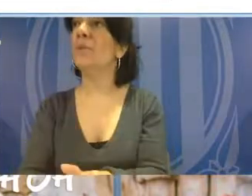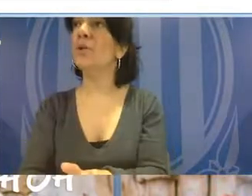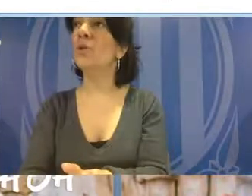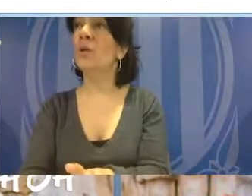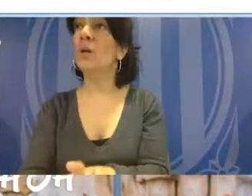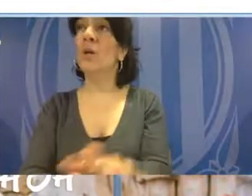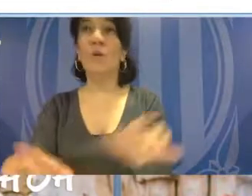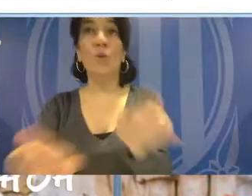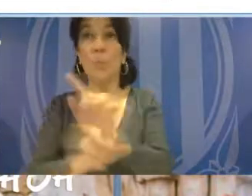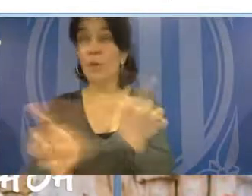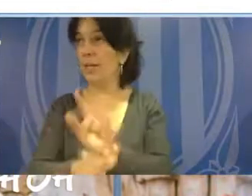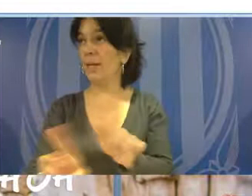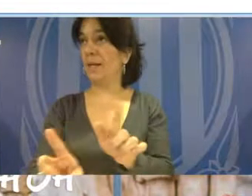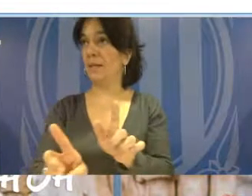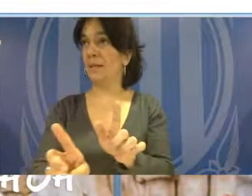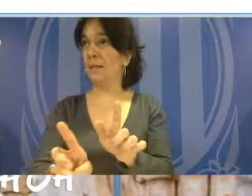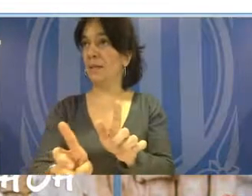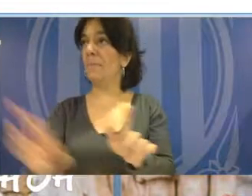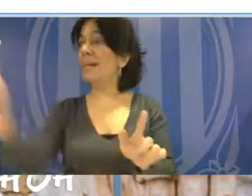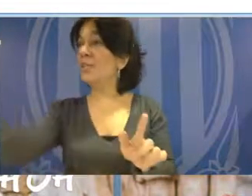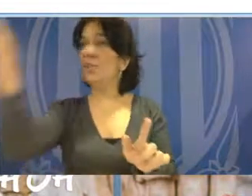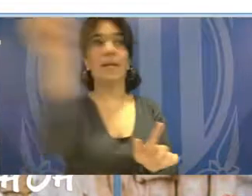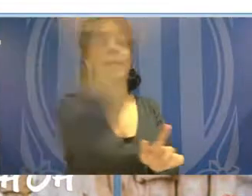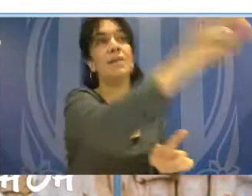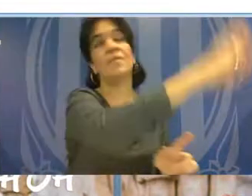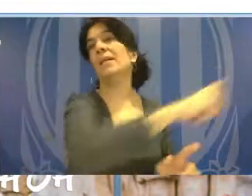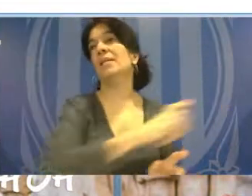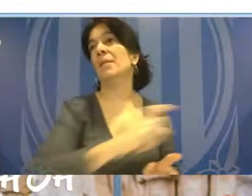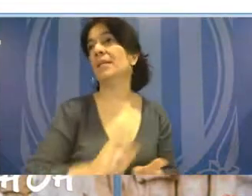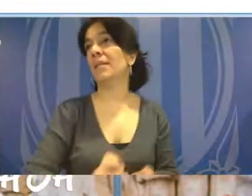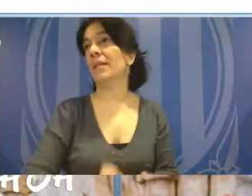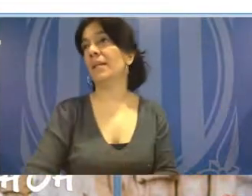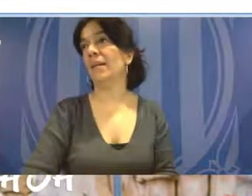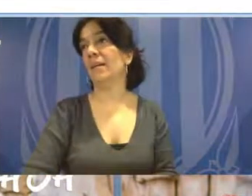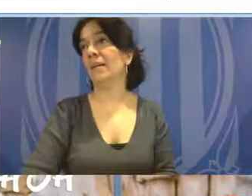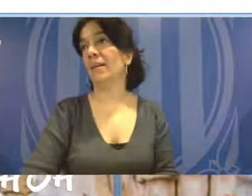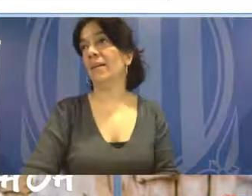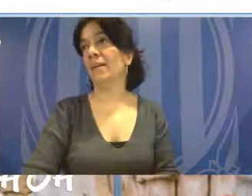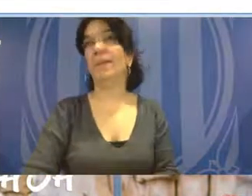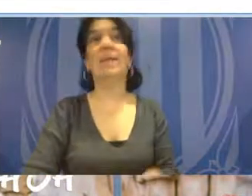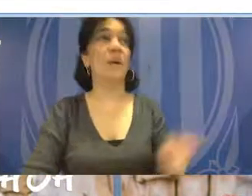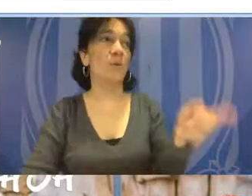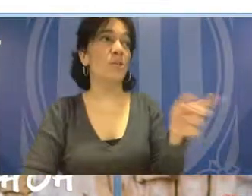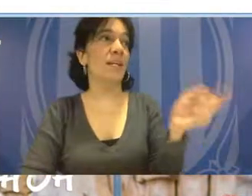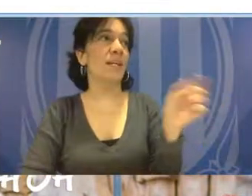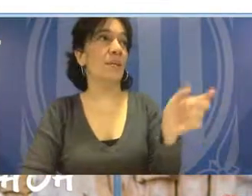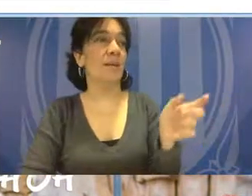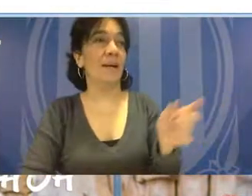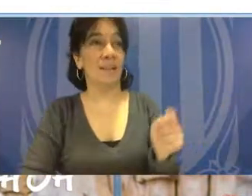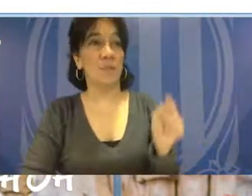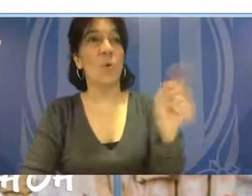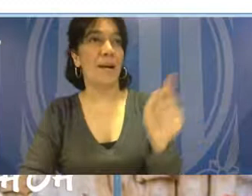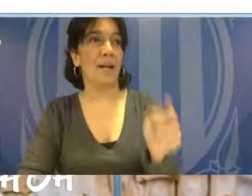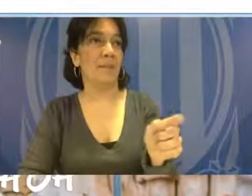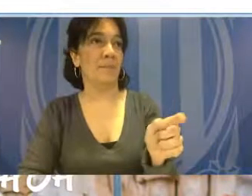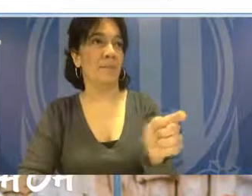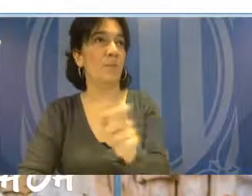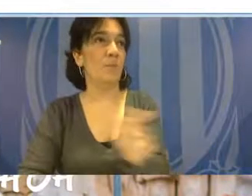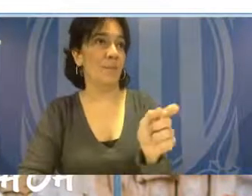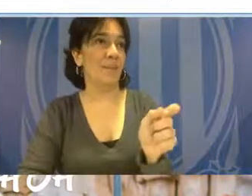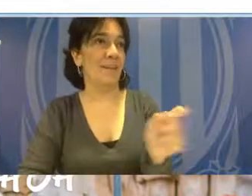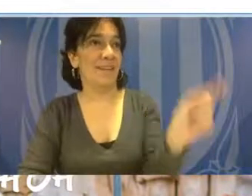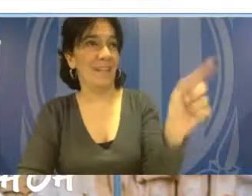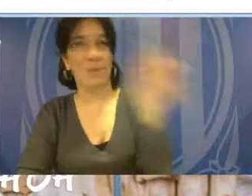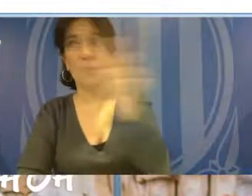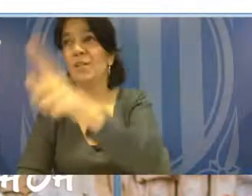d'aquell post no posen res, mencionen a diferents amics que tenen. I alguns sí que diuen de vegades, quan anem, quan